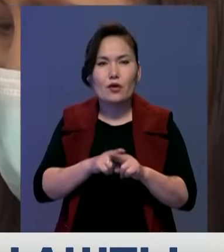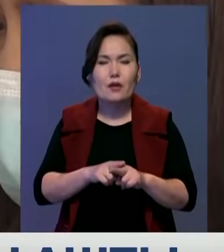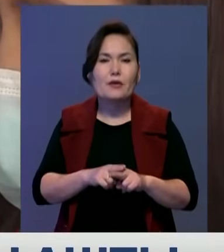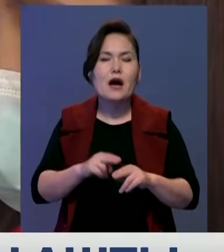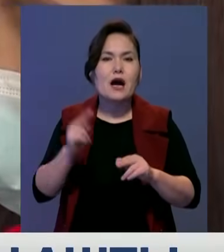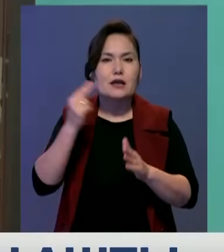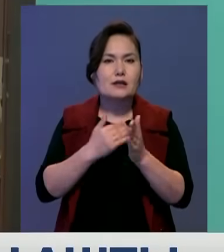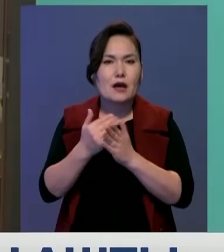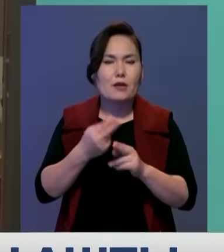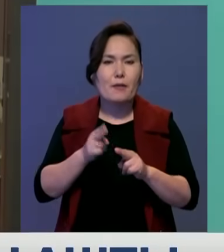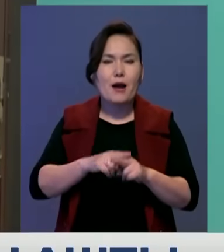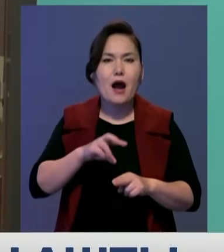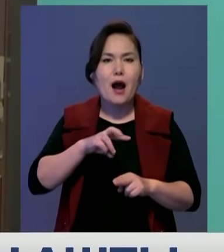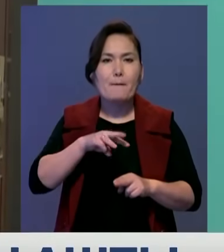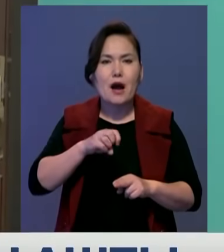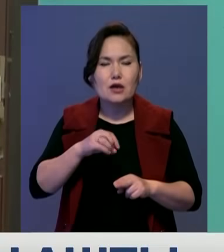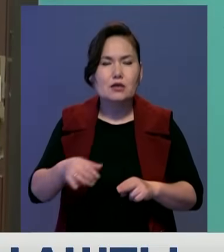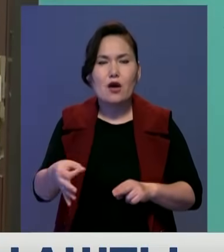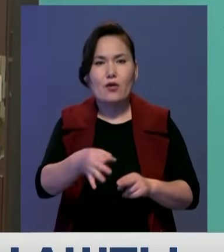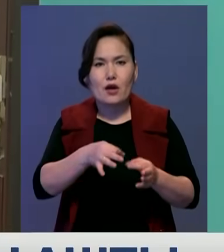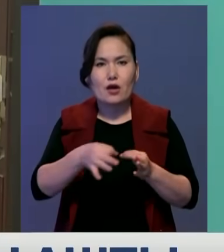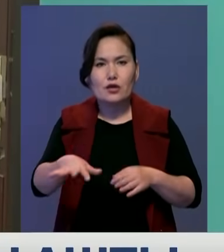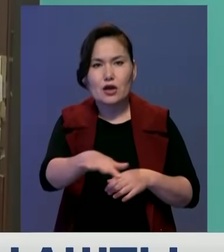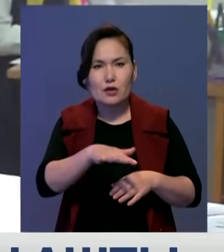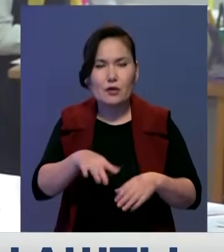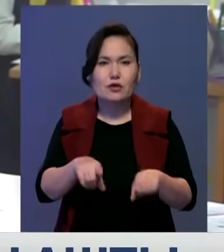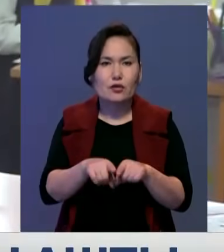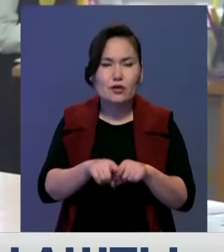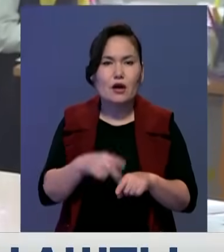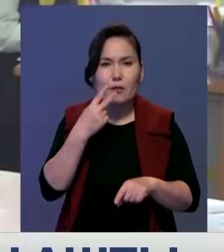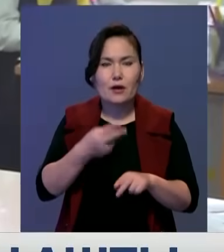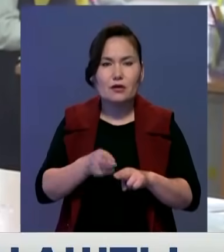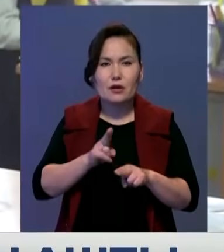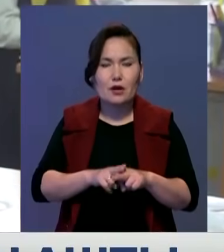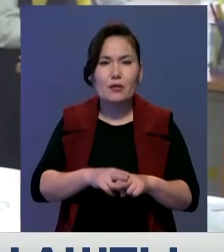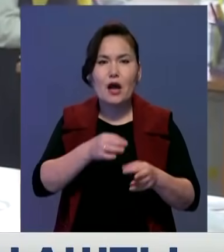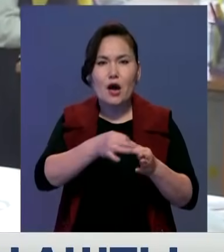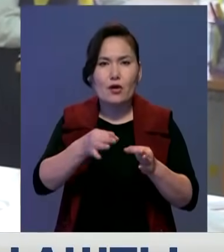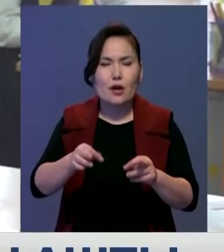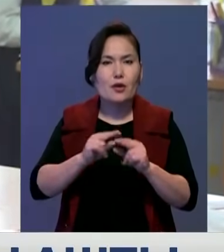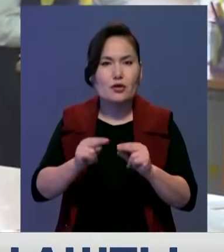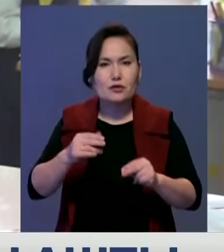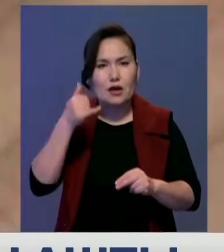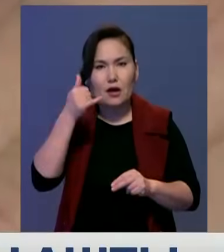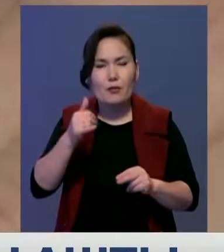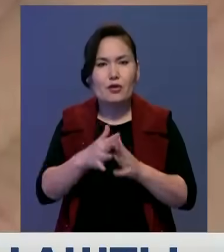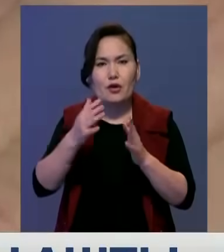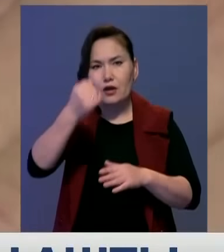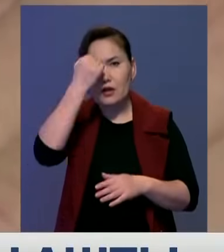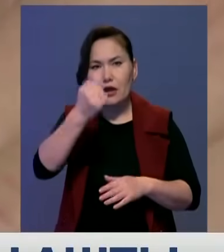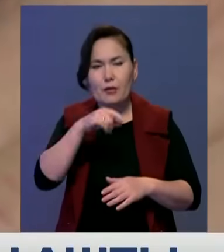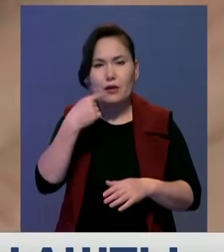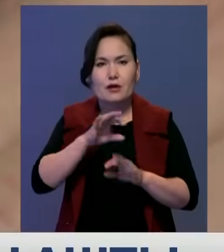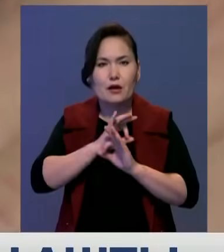Мұндағы сабақтар Маңғыстауға ғана емес, республика көлеміне тарала бастады. Жанар Қапаровға жер-жерден ұстаздар хабарласып, алғыстарын айтып жатыр